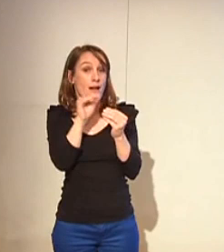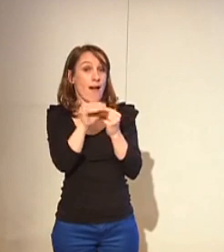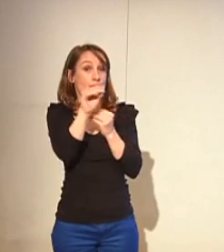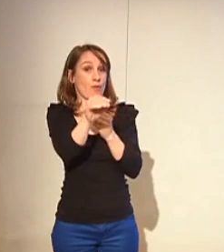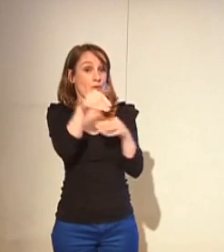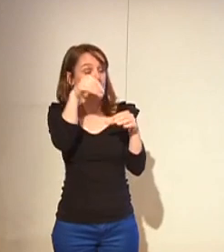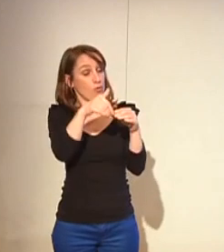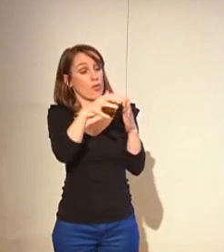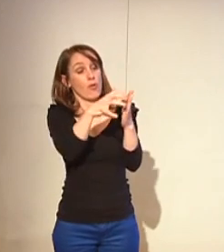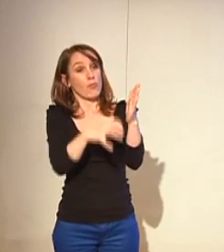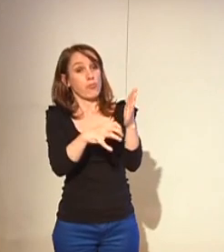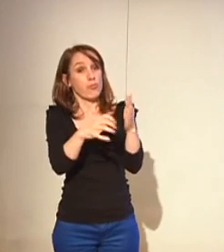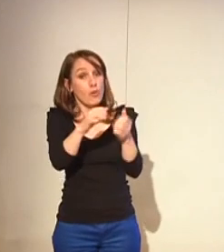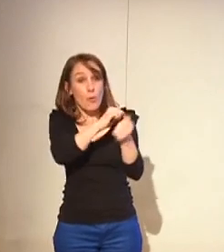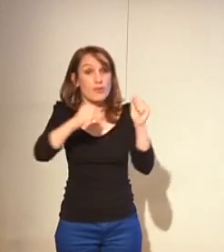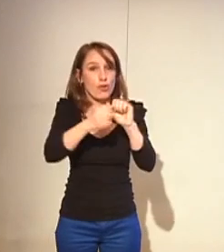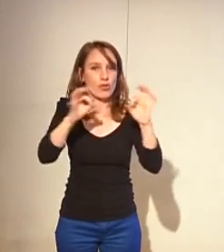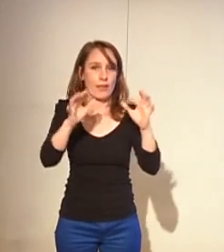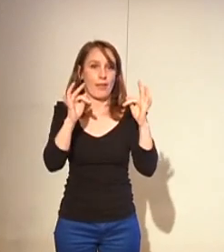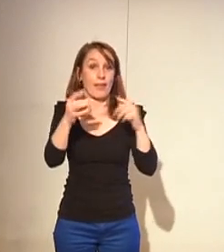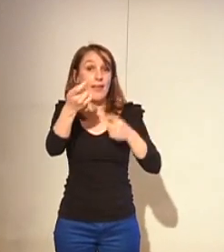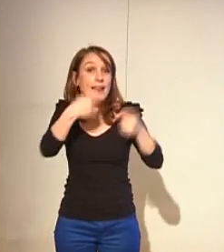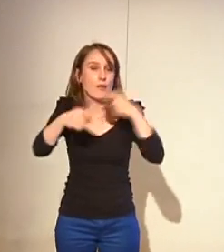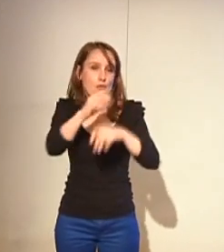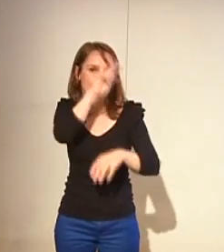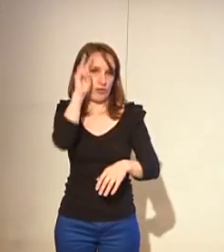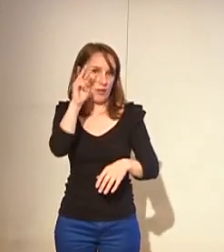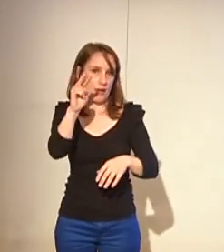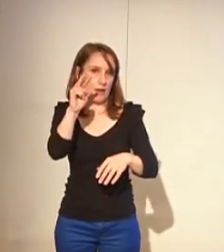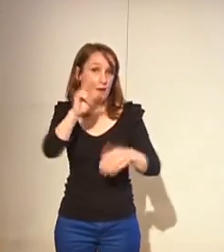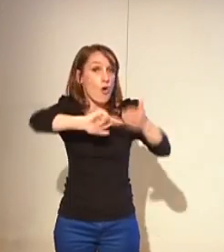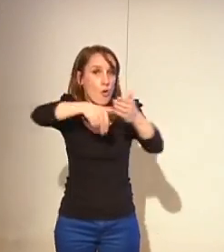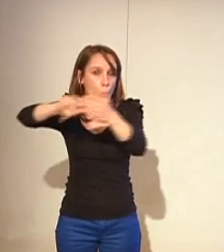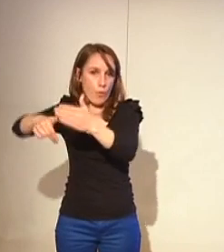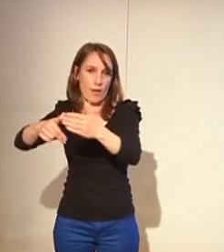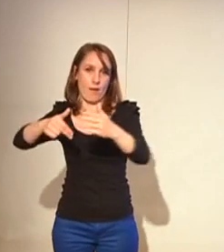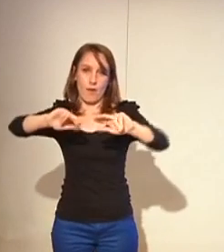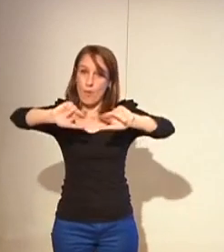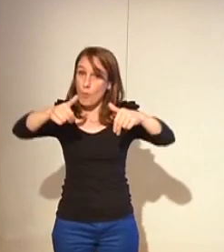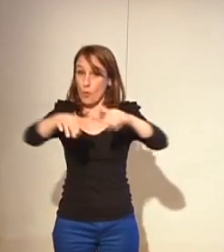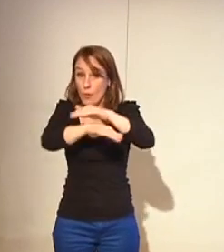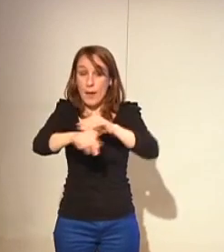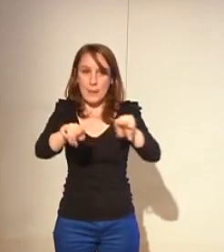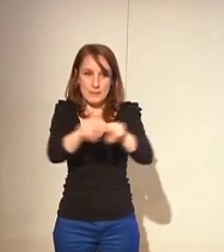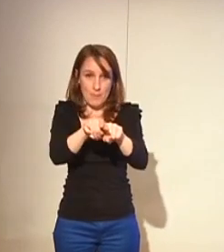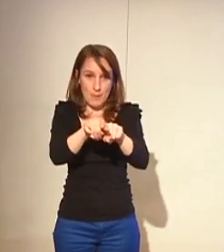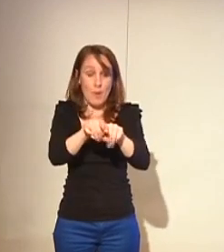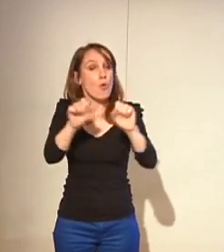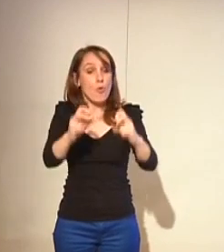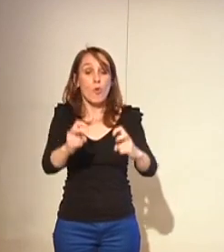pas l'économie général du contrat au-delà de 5